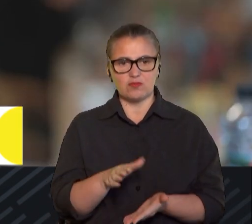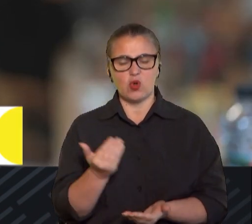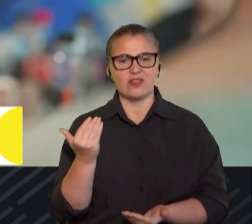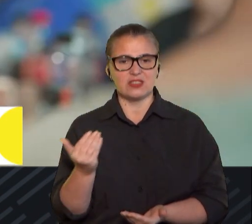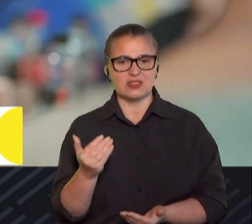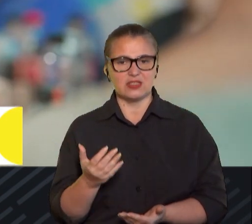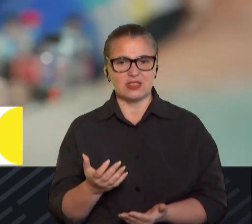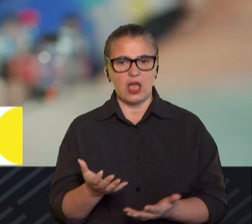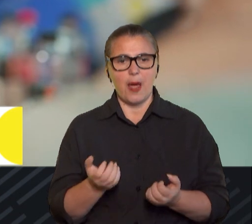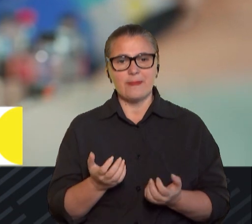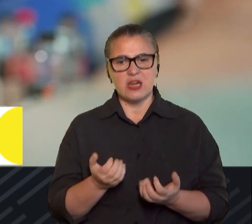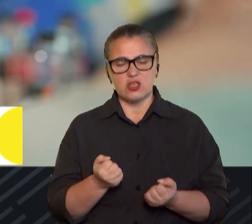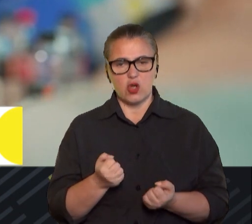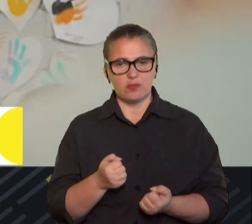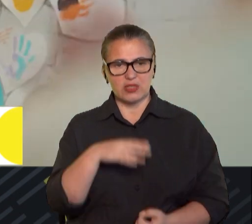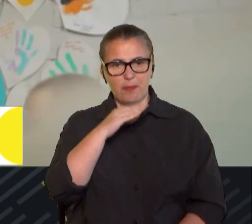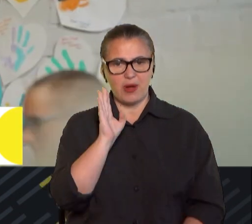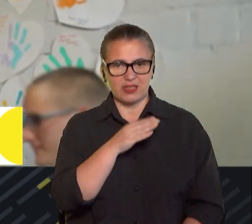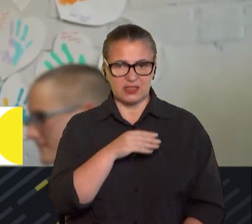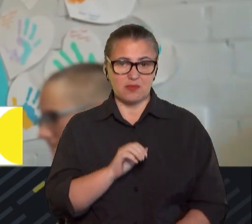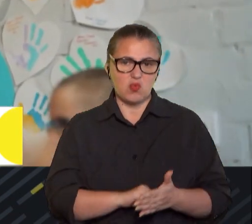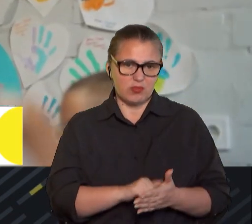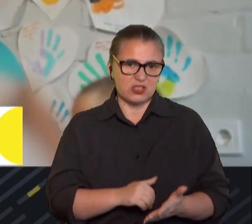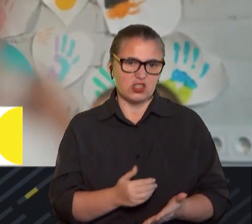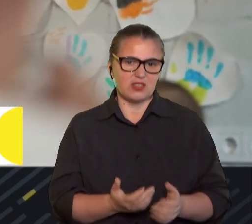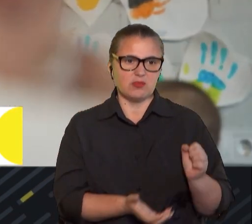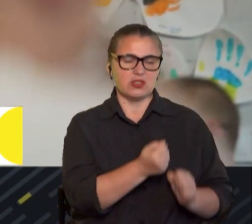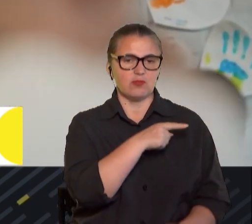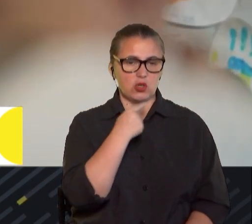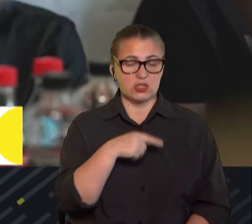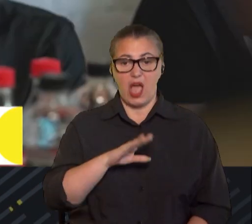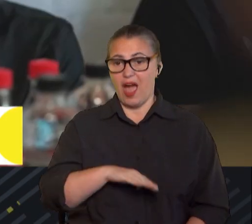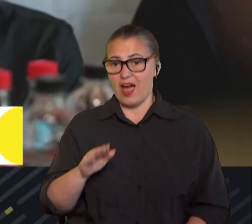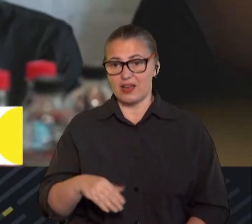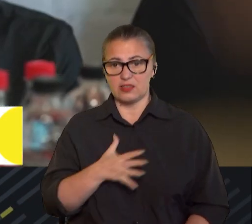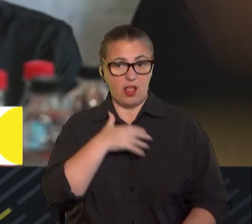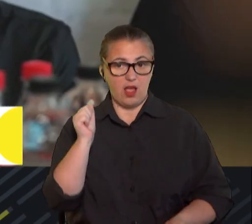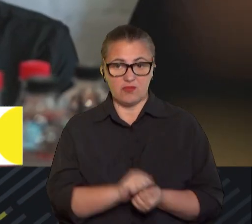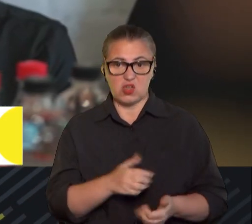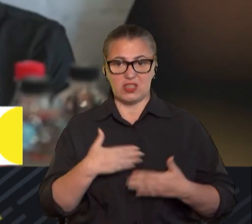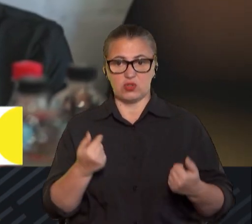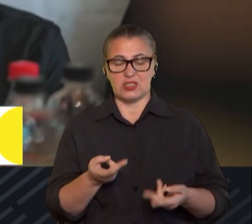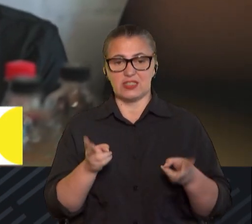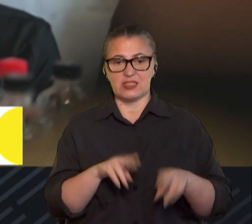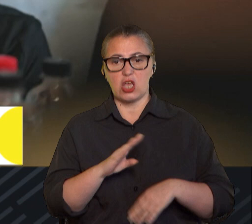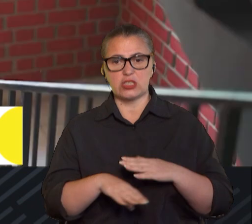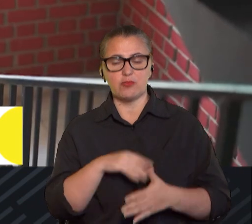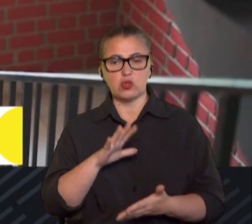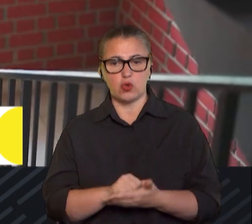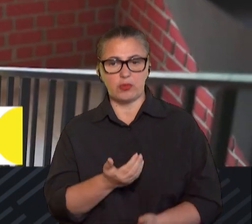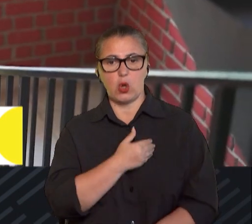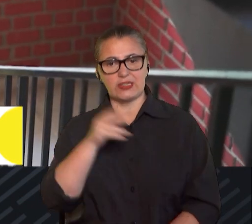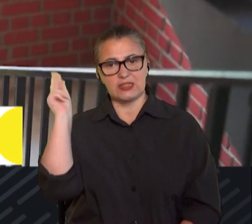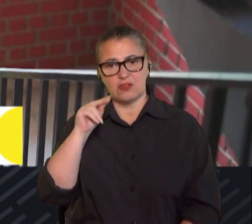прийомні батьки через проросійську позицію, а діти категорично не хотіли лишатися в окупації, вони хотіли навчатися